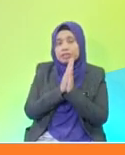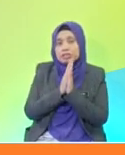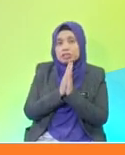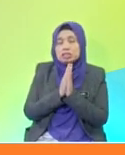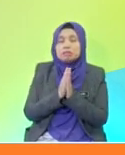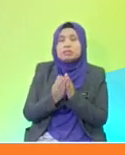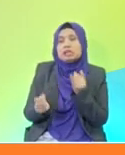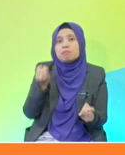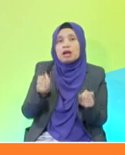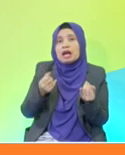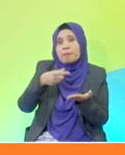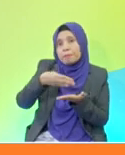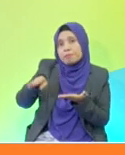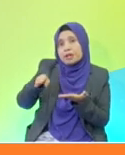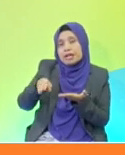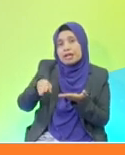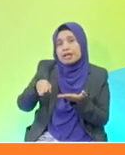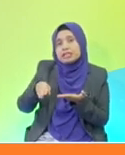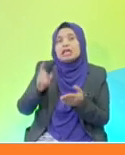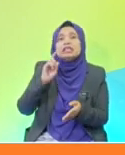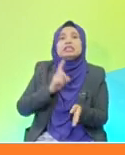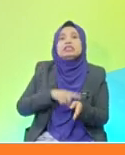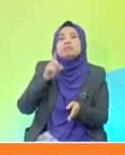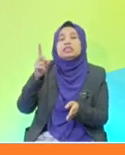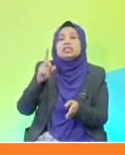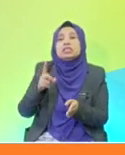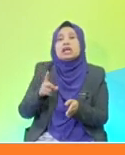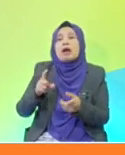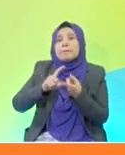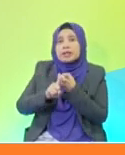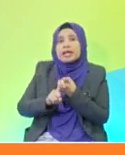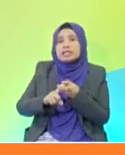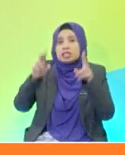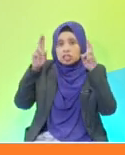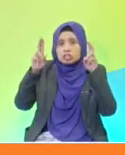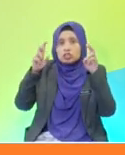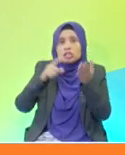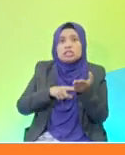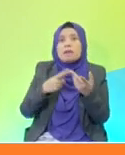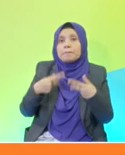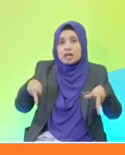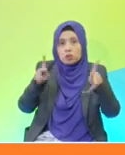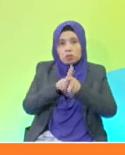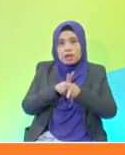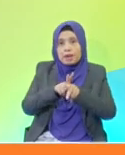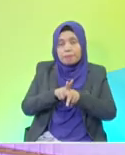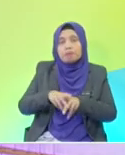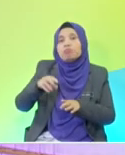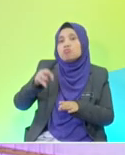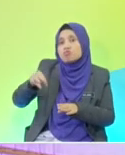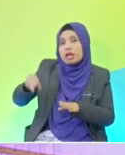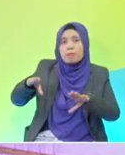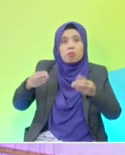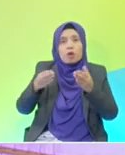imbangnya pembayaran Oke Di mana berkaitan topik-topik ini memerlukan calon membuat pengirahan